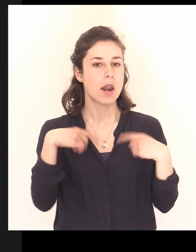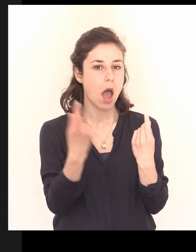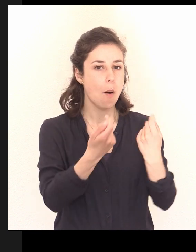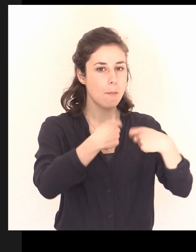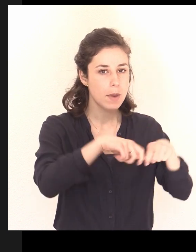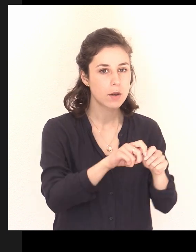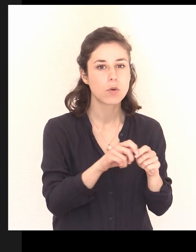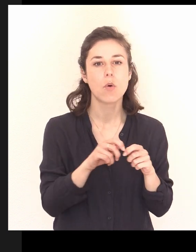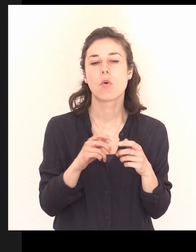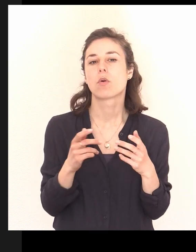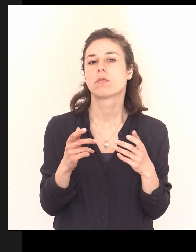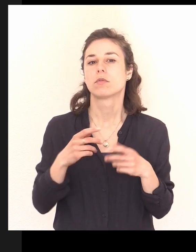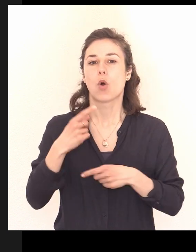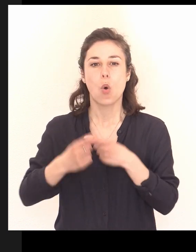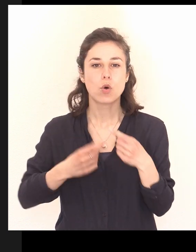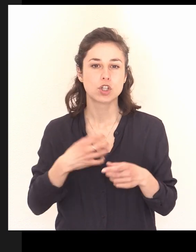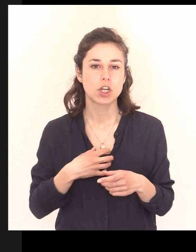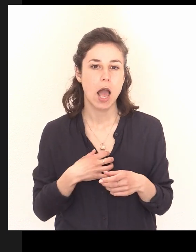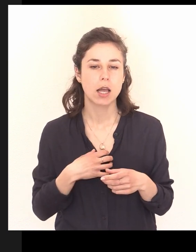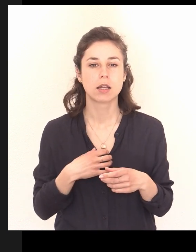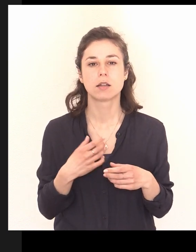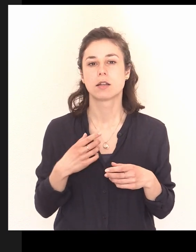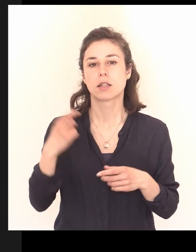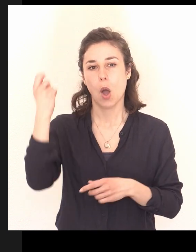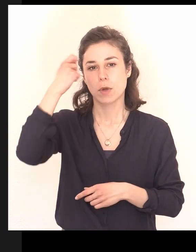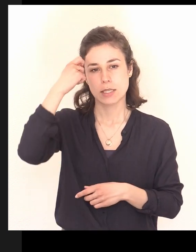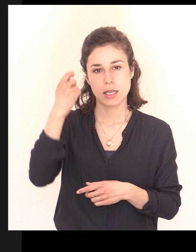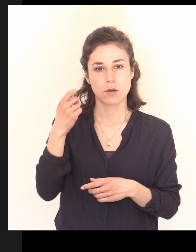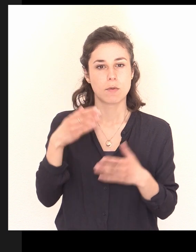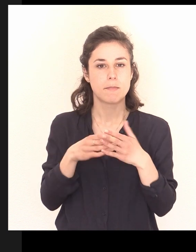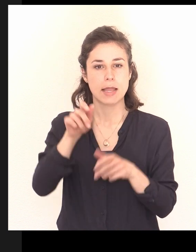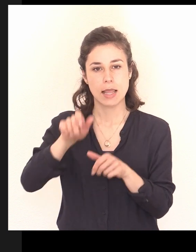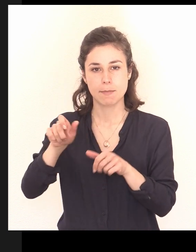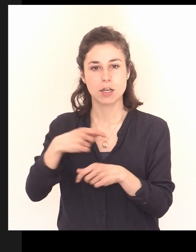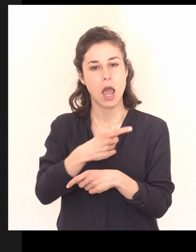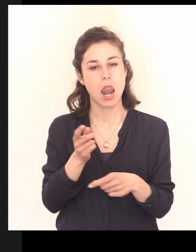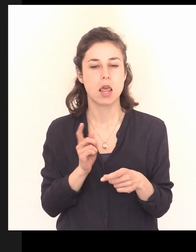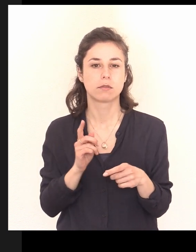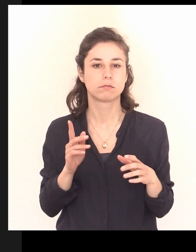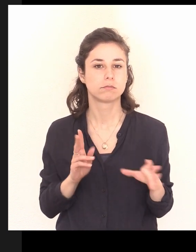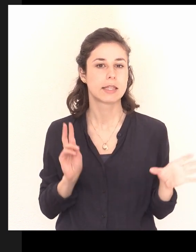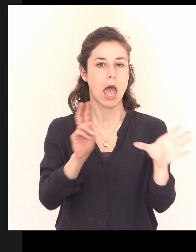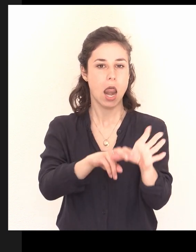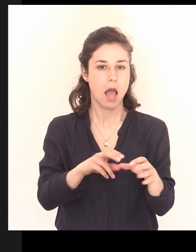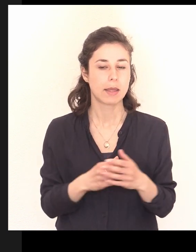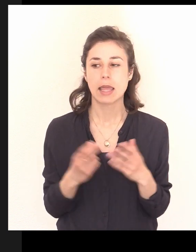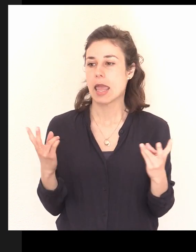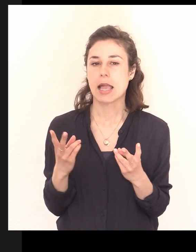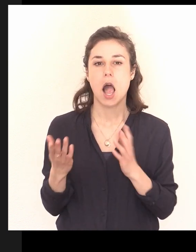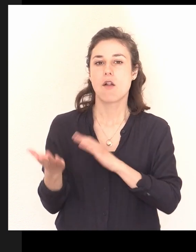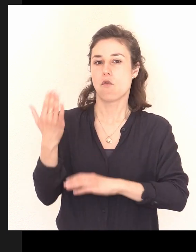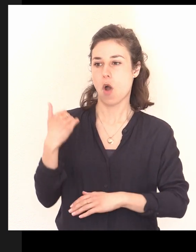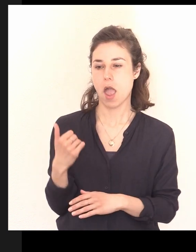Wohnraum, Bildung, Teilhabe für alle chronisch Kranken, Traumatisierten und Behinderten, egal wo sie